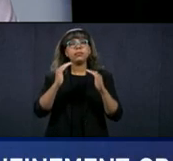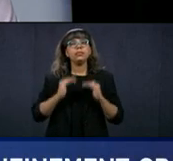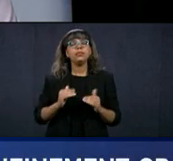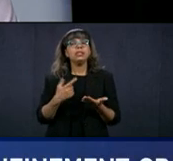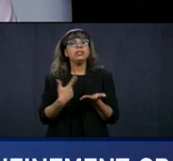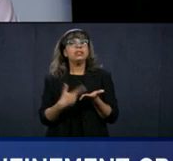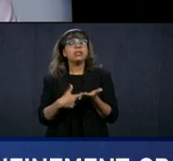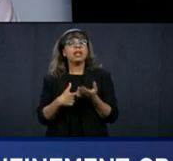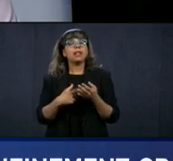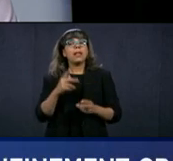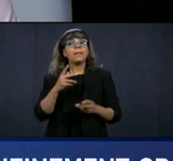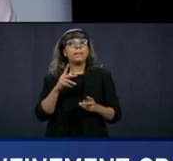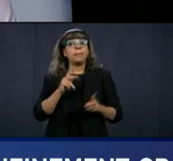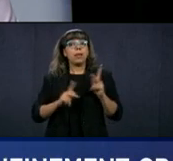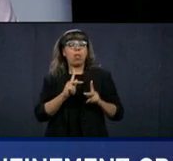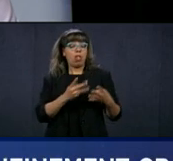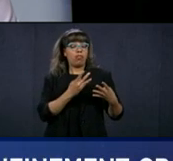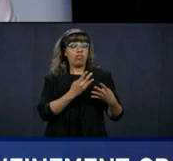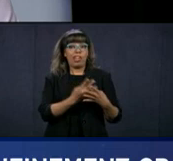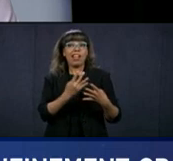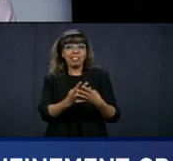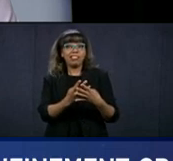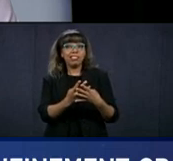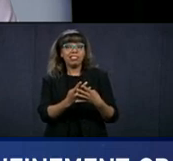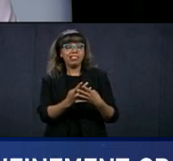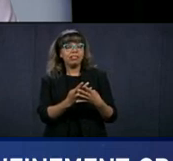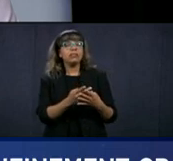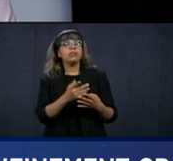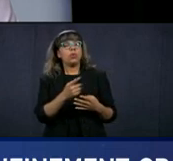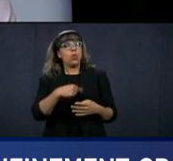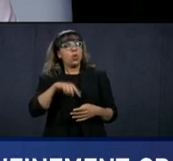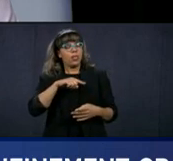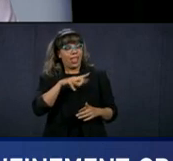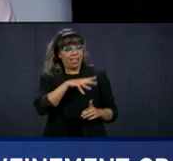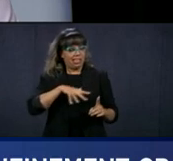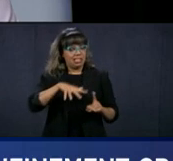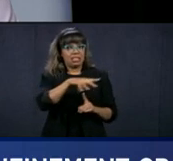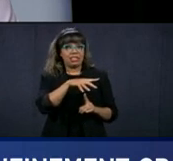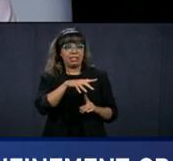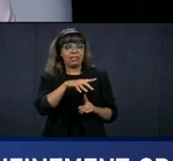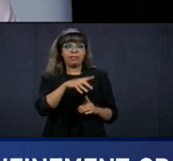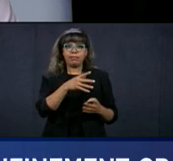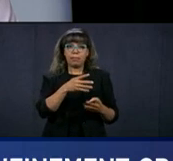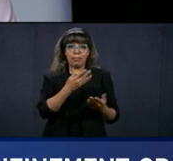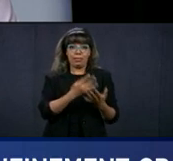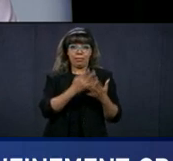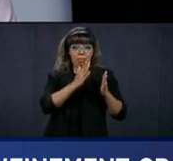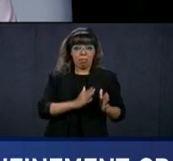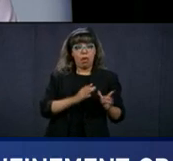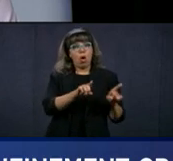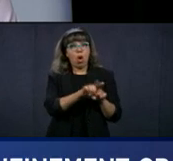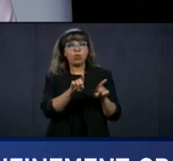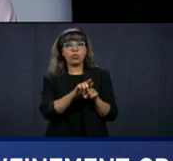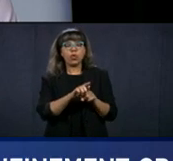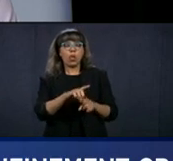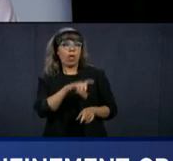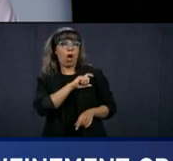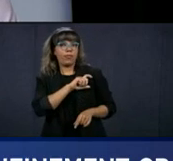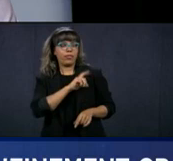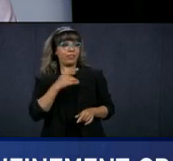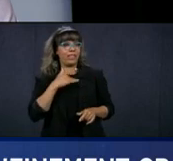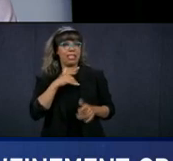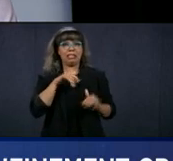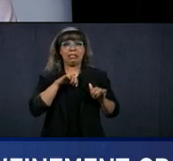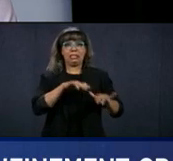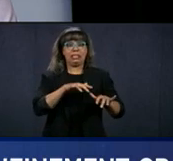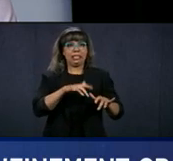prenons la situation très au sérieux et nous faisons tout ce que nous pouvons pour protéger les